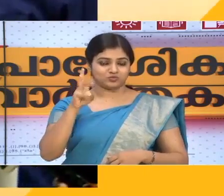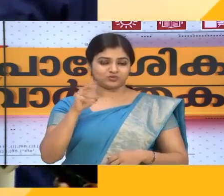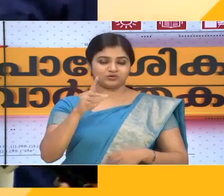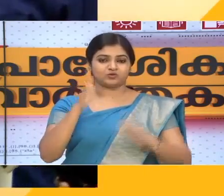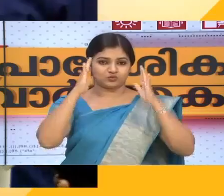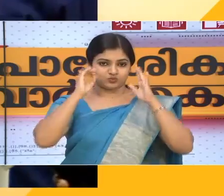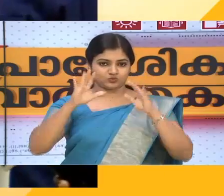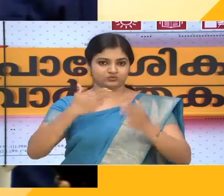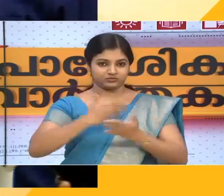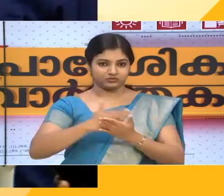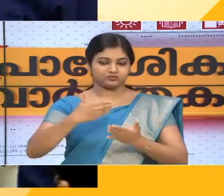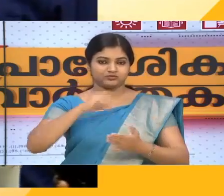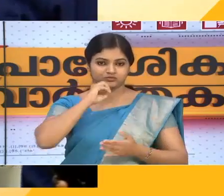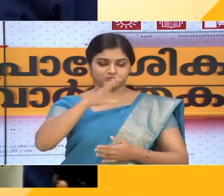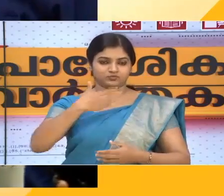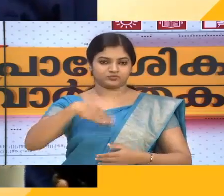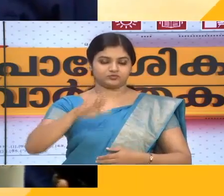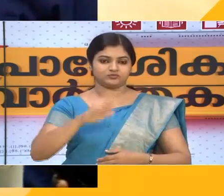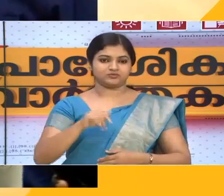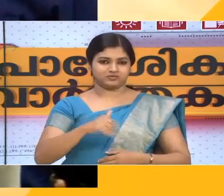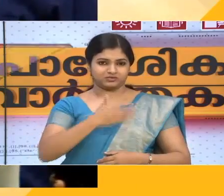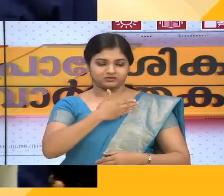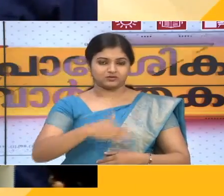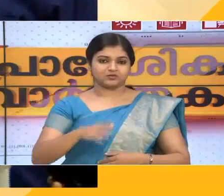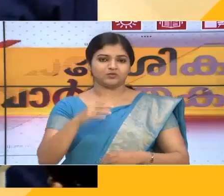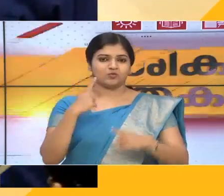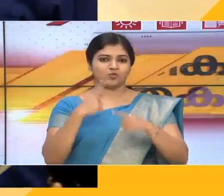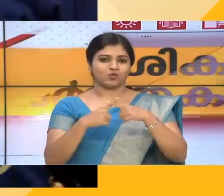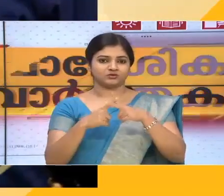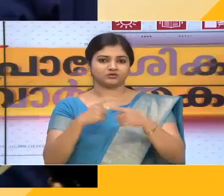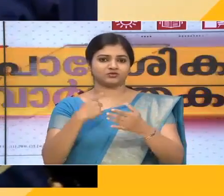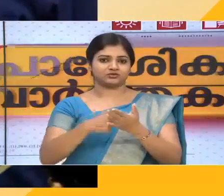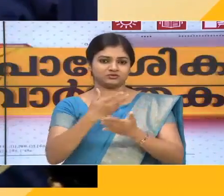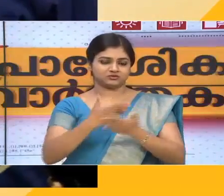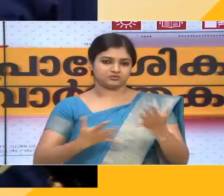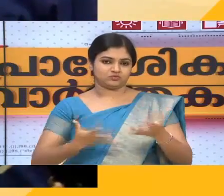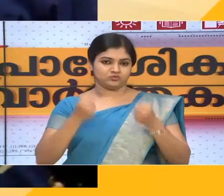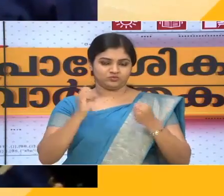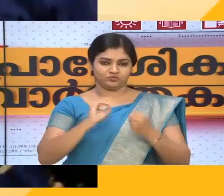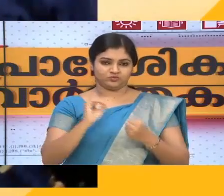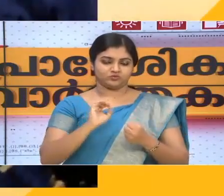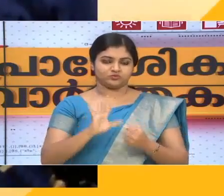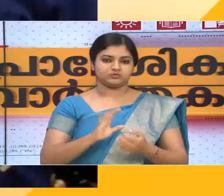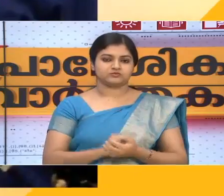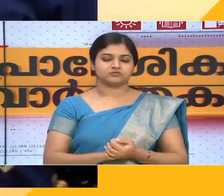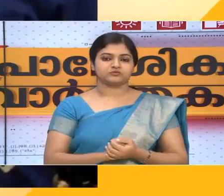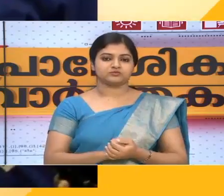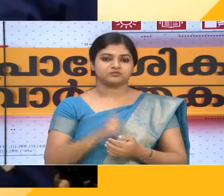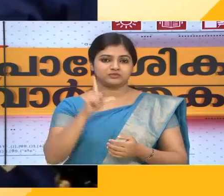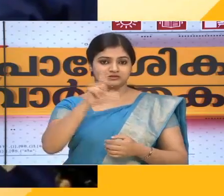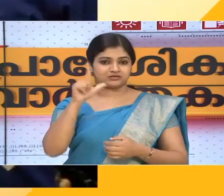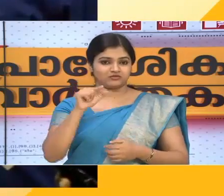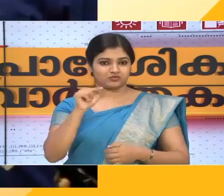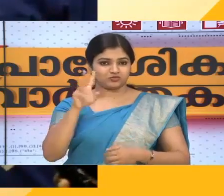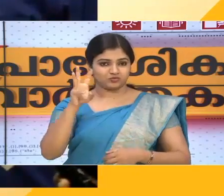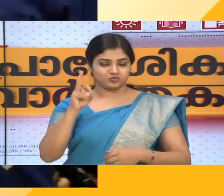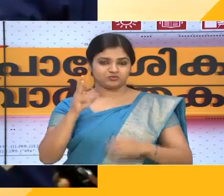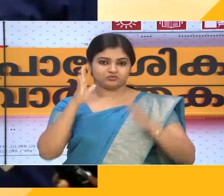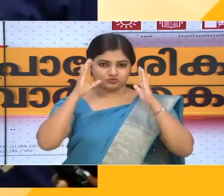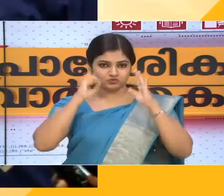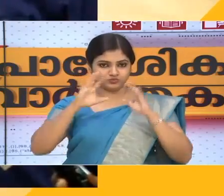വരെ നമുക്ക് പോസിറ്റീവായിട്ടുള്ള റിസൾട്ടൊന്നും ഇന്ന് കിട്ടിയിട്ടില്ല, കിട്ടാതിരിക്കട്ടെ. ബാക്കിയുള്ള വിശദാംശങ്ങൾ നിങ്ങൾക്ക് 7:30